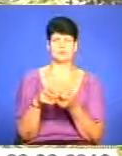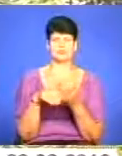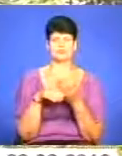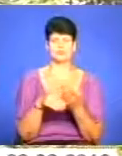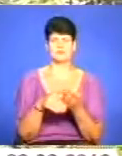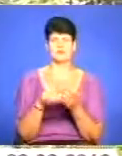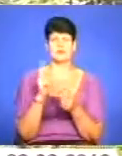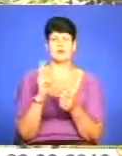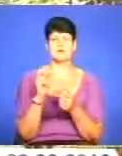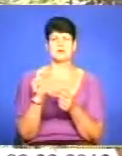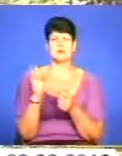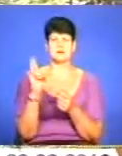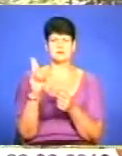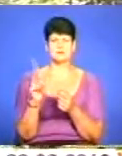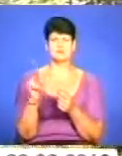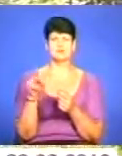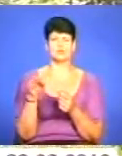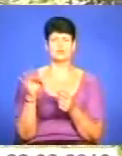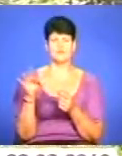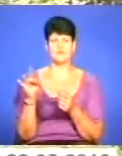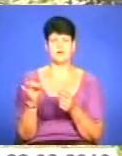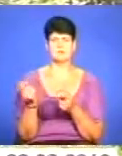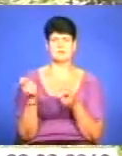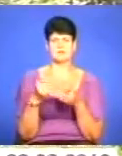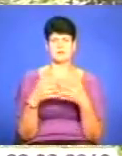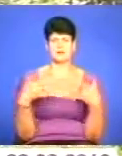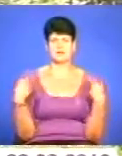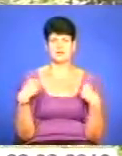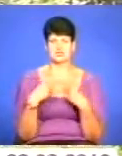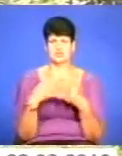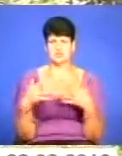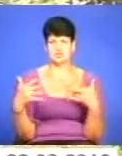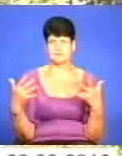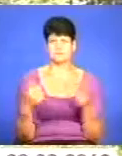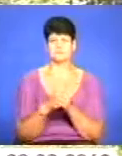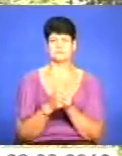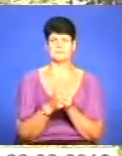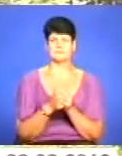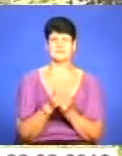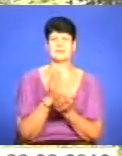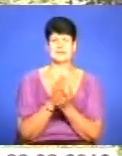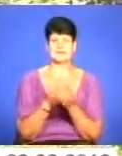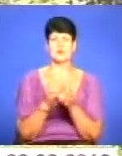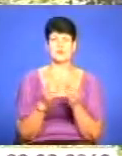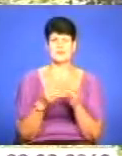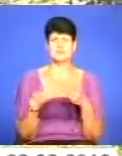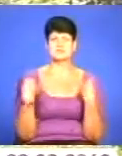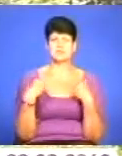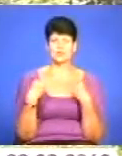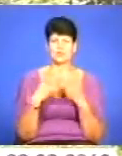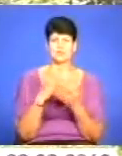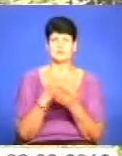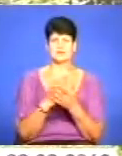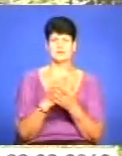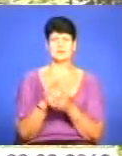саме кан з товарами, приходила допомога речами, ми дітям видавали речі. Є проблеми і з одягом, і